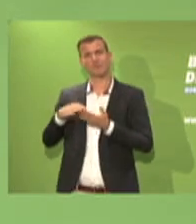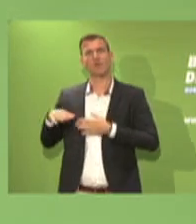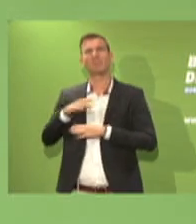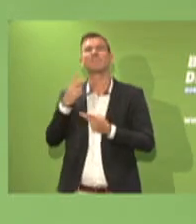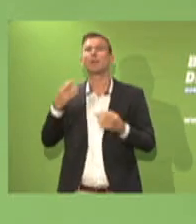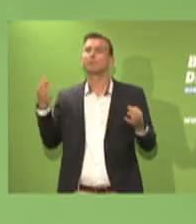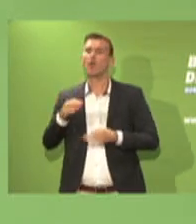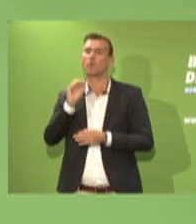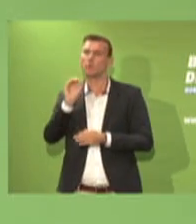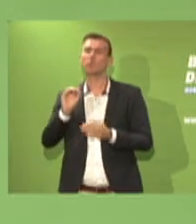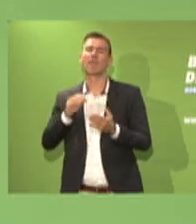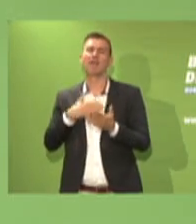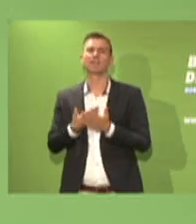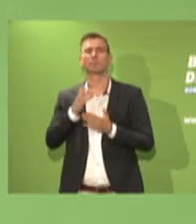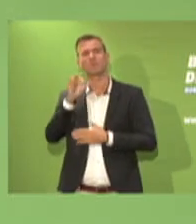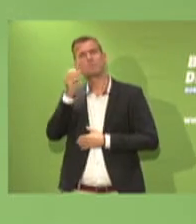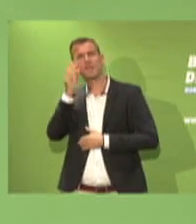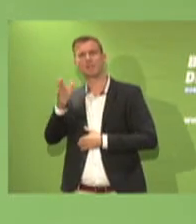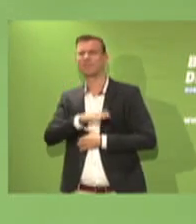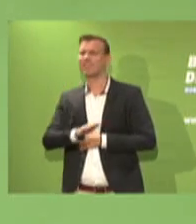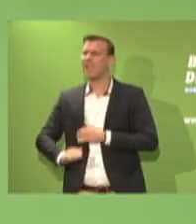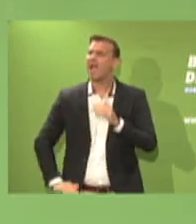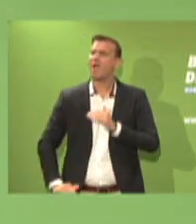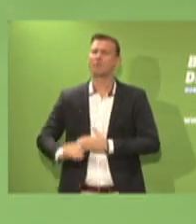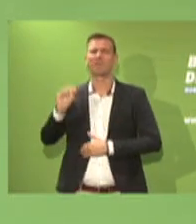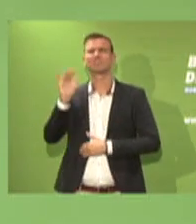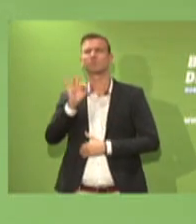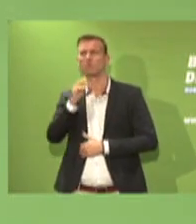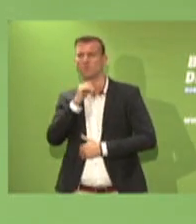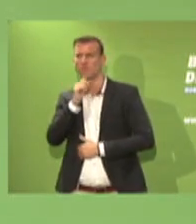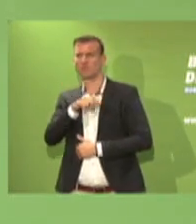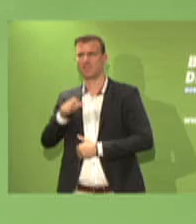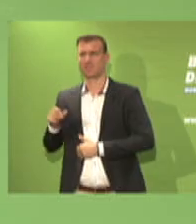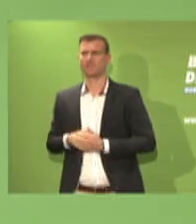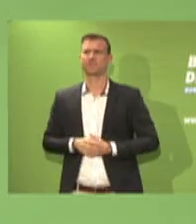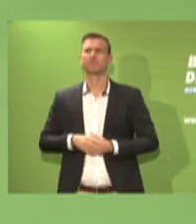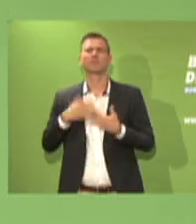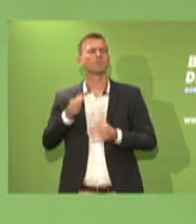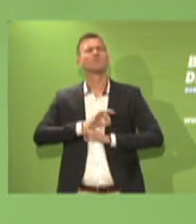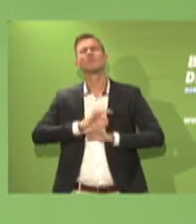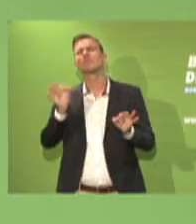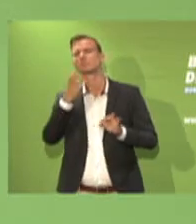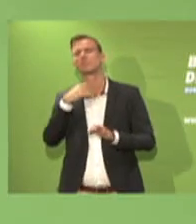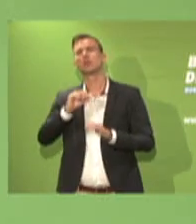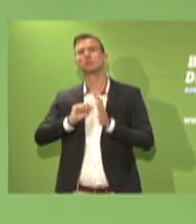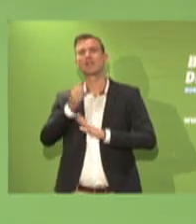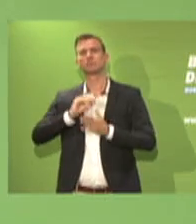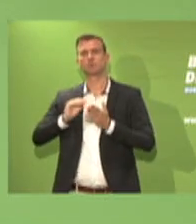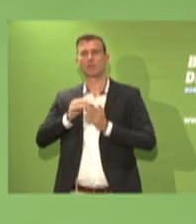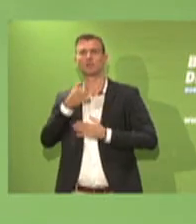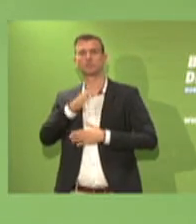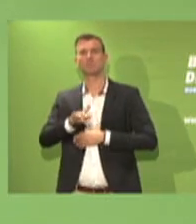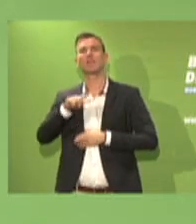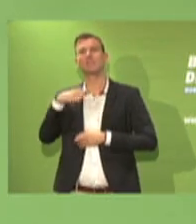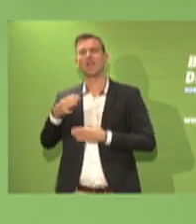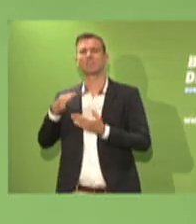Bildung geben muss und ein gutes Aufwachsen für Kinder, für Jugendliche ermöglicht wird. Es gibt diesen wunderschönen Satz, erst stirbt die Schule, dann